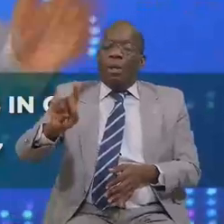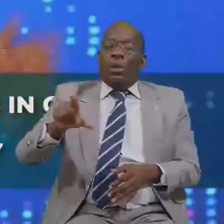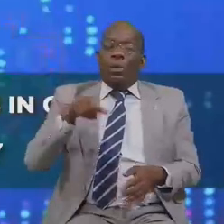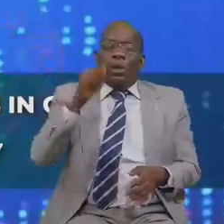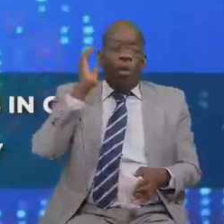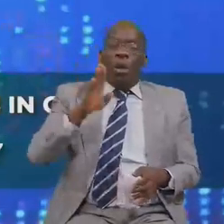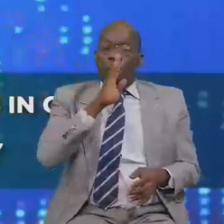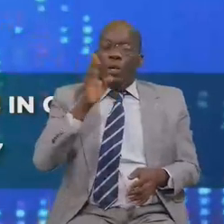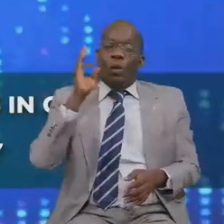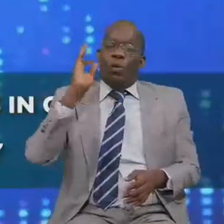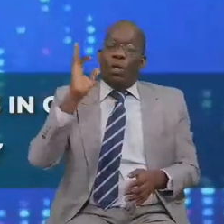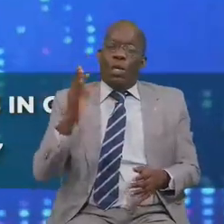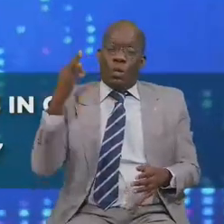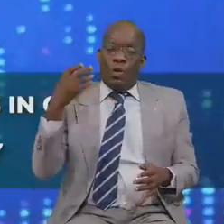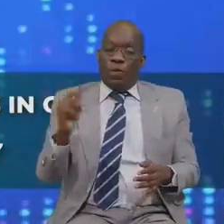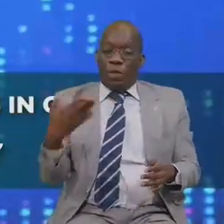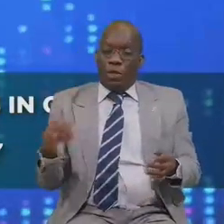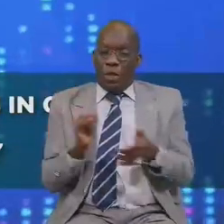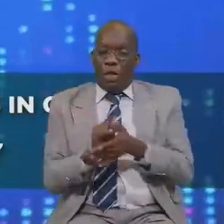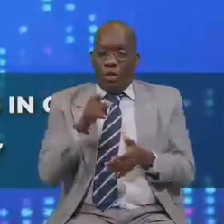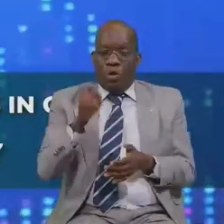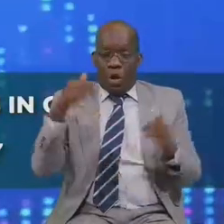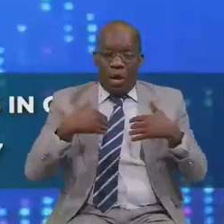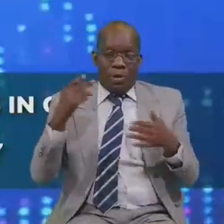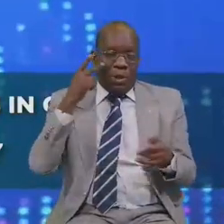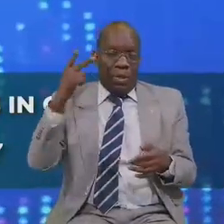tu seras témoin des choses que tu auras vues.